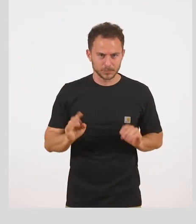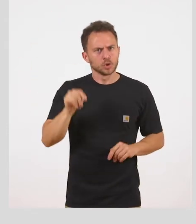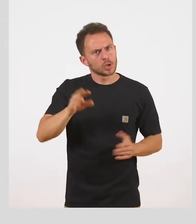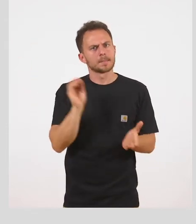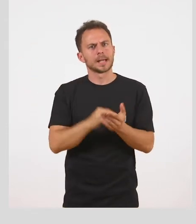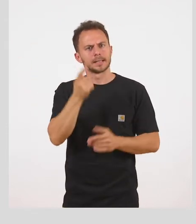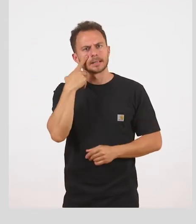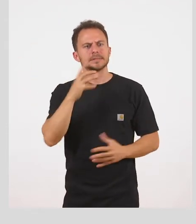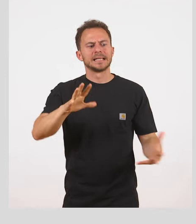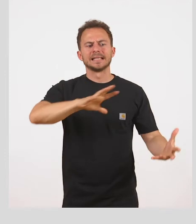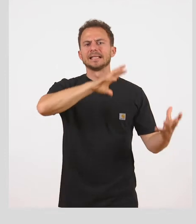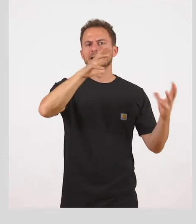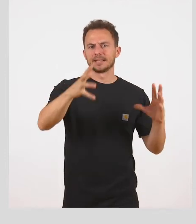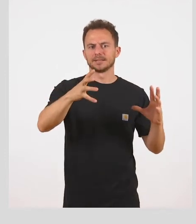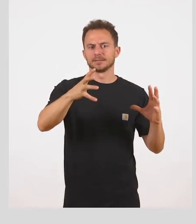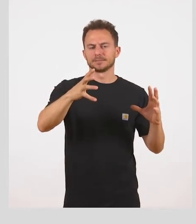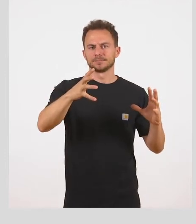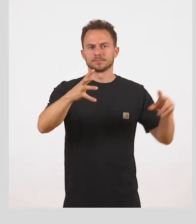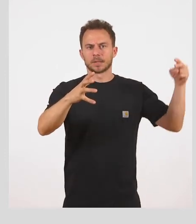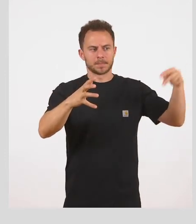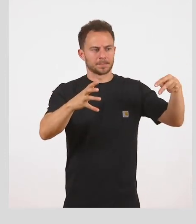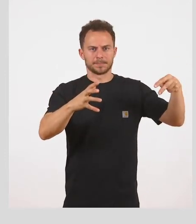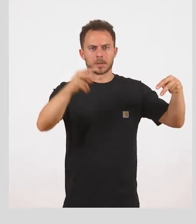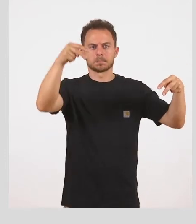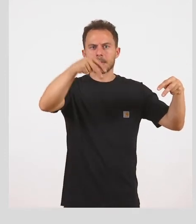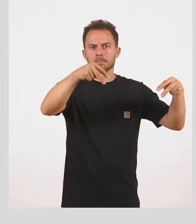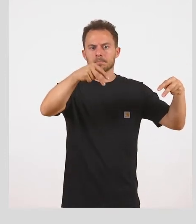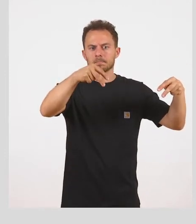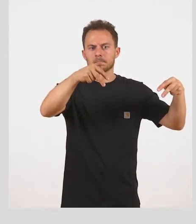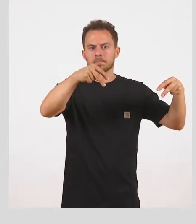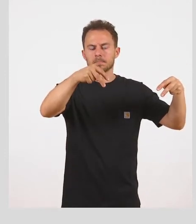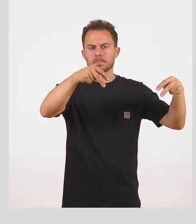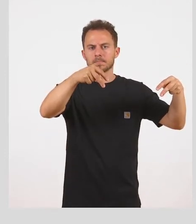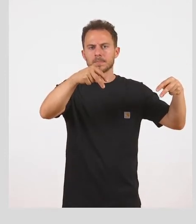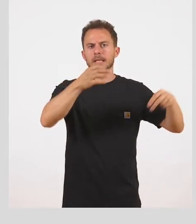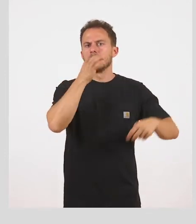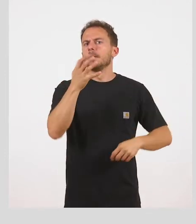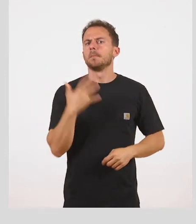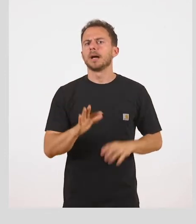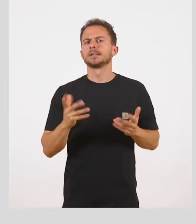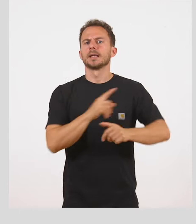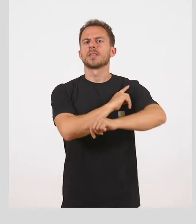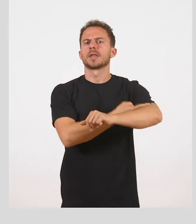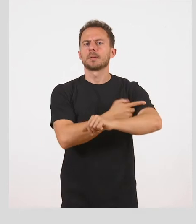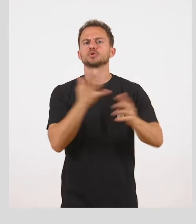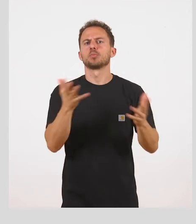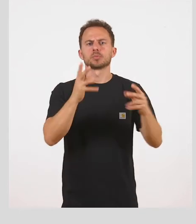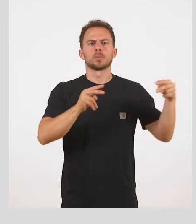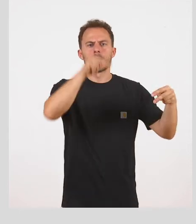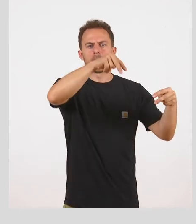τοποθετήσουμε πάνω, όπως βλέπουμε στην εικόνα, πάνω στη γη. Είπαμε ότι οι δυνάμεις, οπουδήποτε και αν βρίσκεται πάνω στη